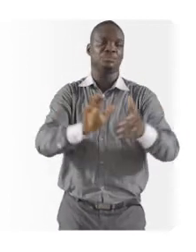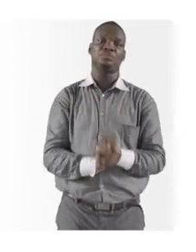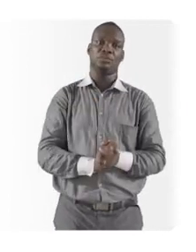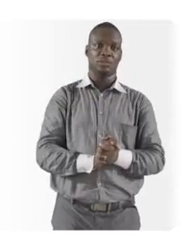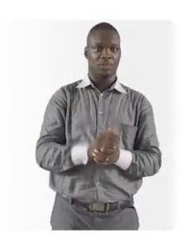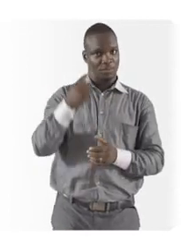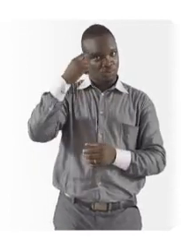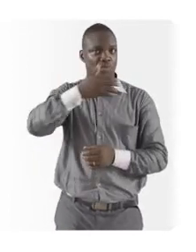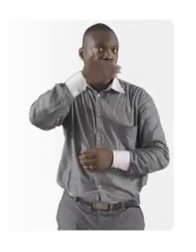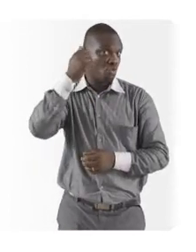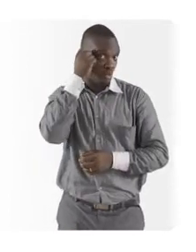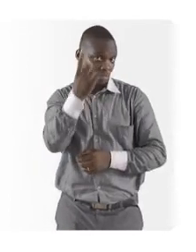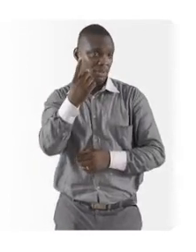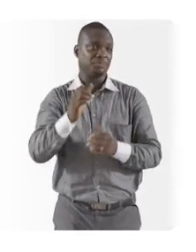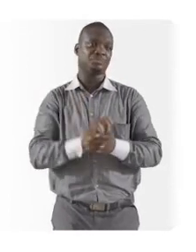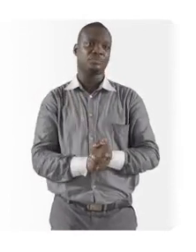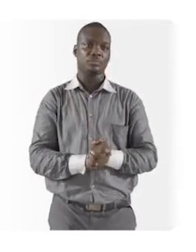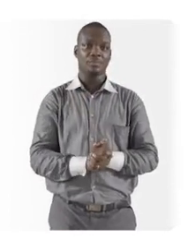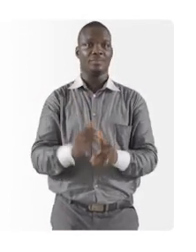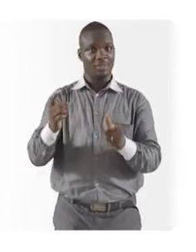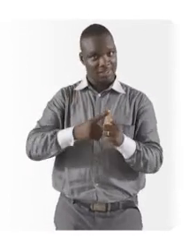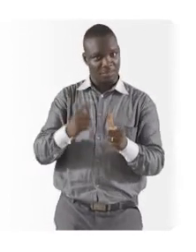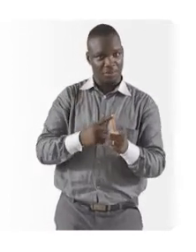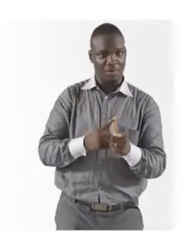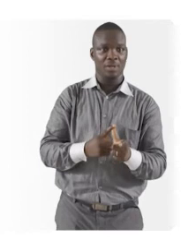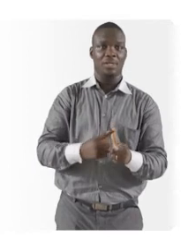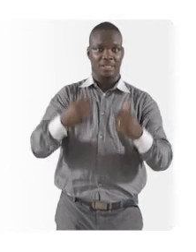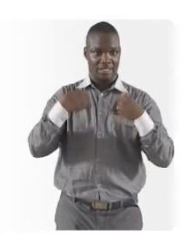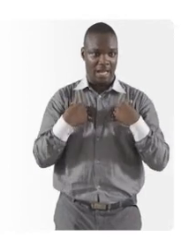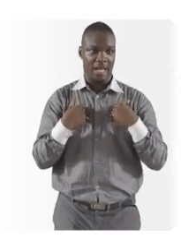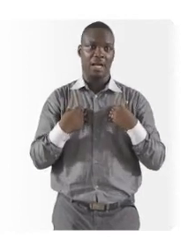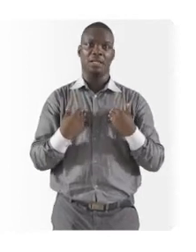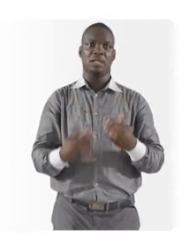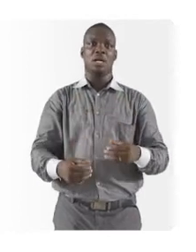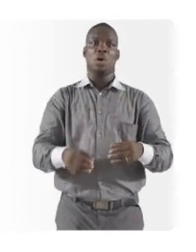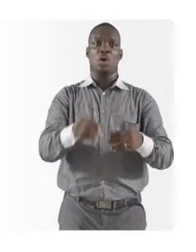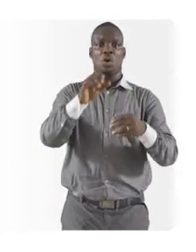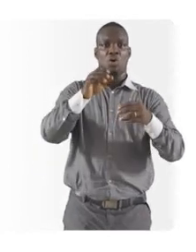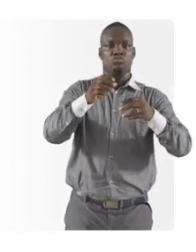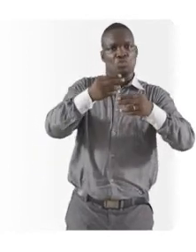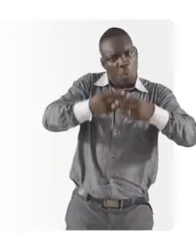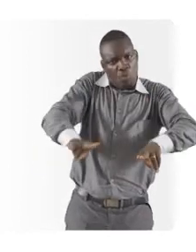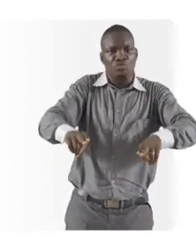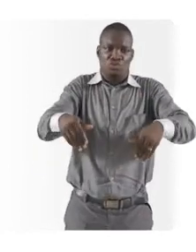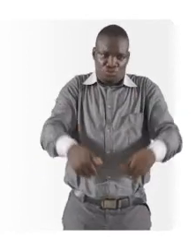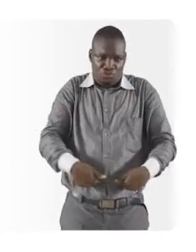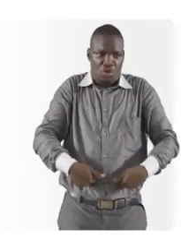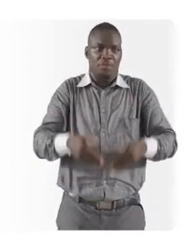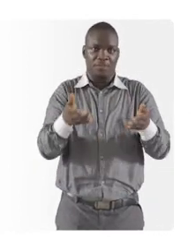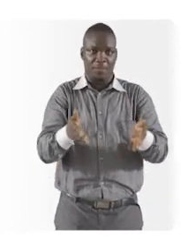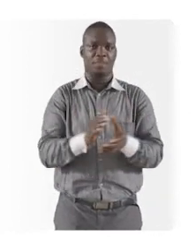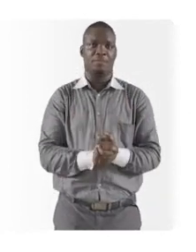puissiez comprendre. Alors, la cellule mère des macrospores, nous avions dit, se transforme en sac embryonnaire selon